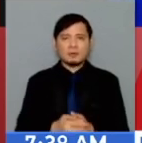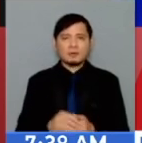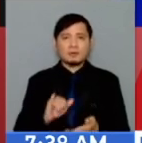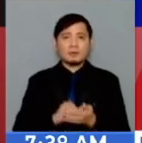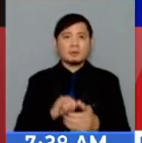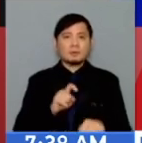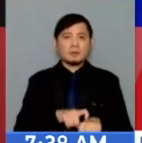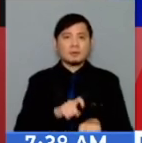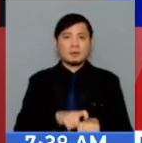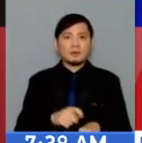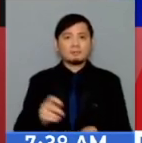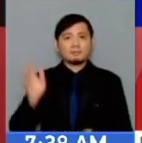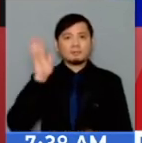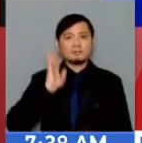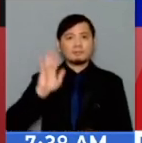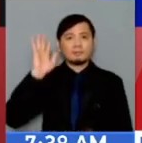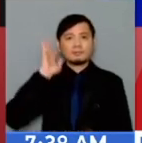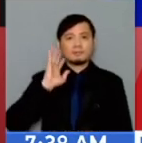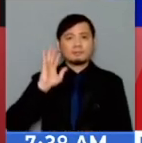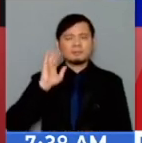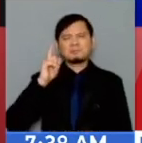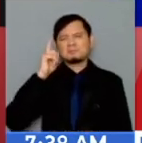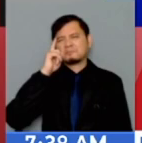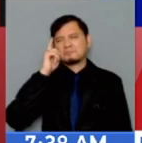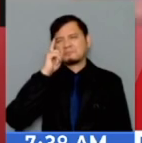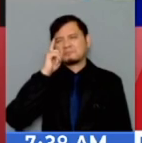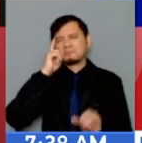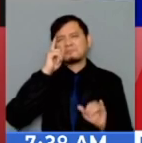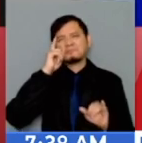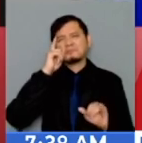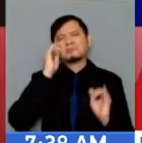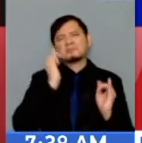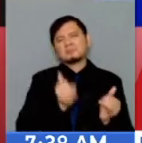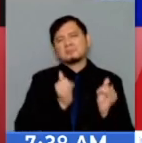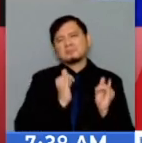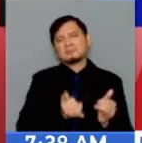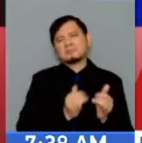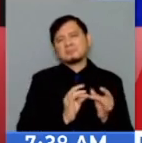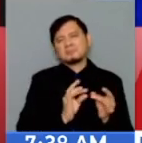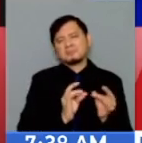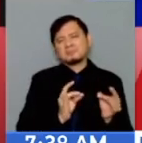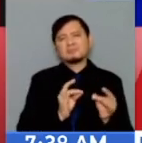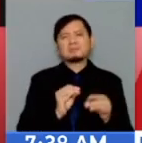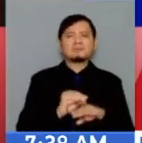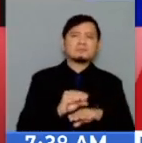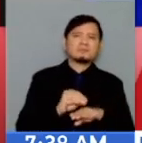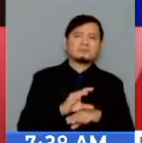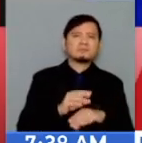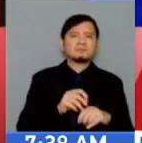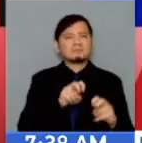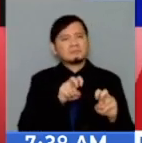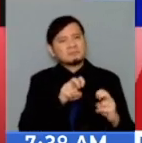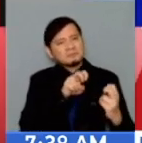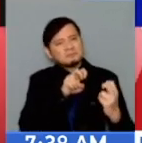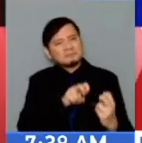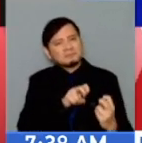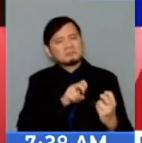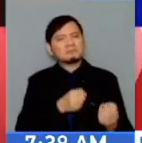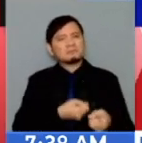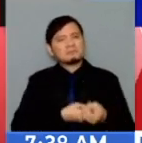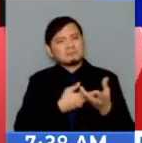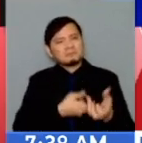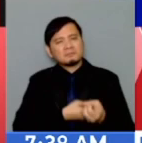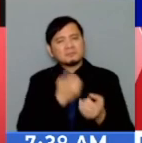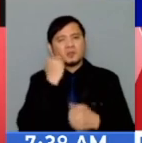I thought it was her usual yung solicitude niya na pagpayo, diba? Always advising, lalo na ninang namin